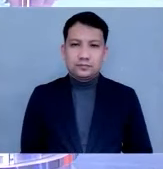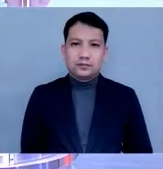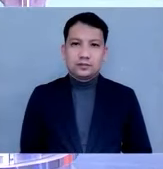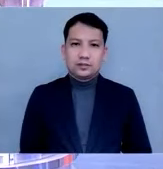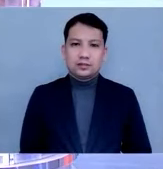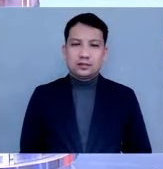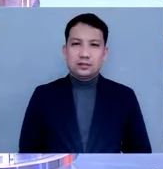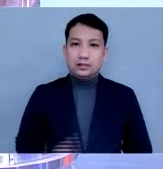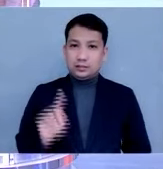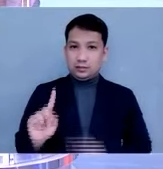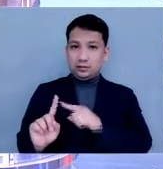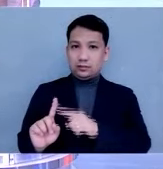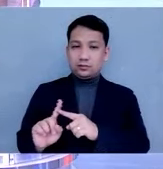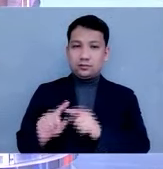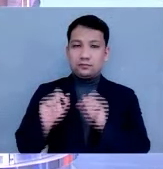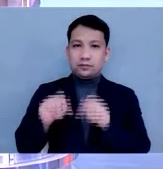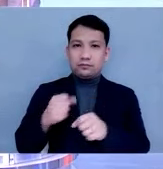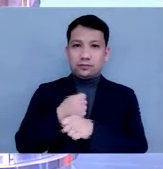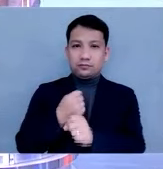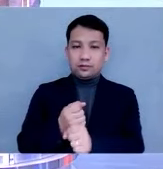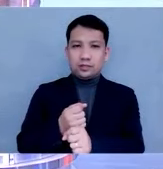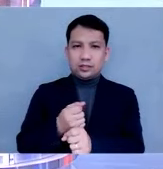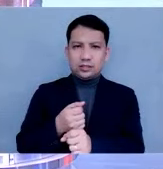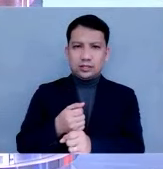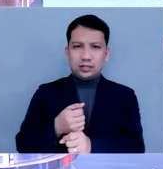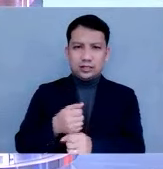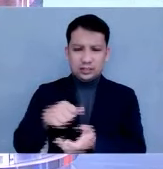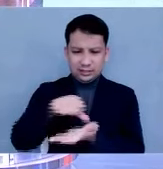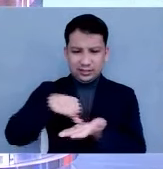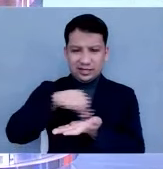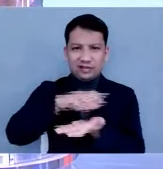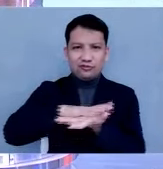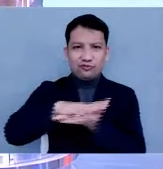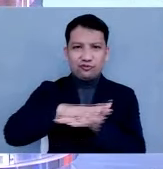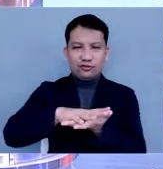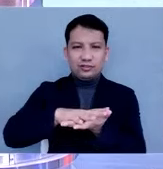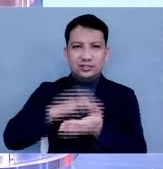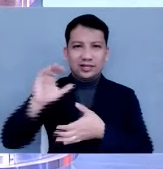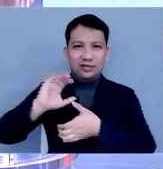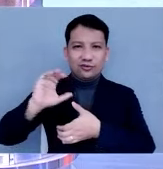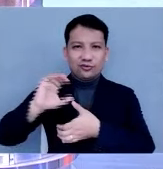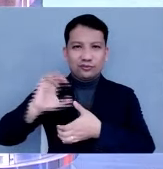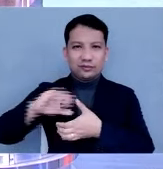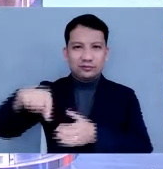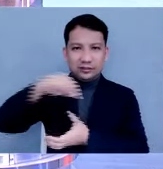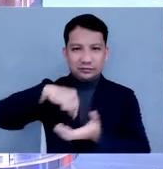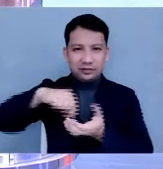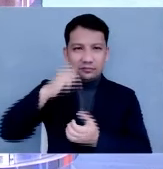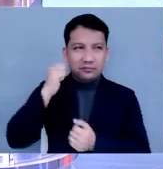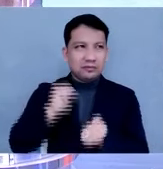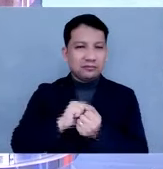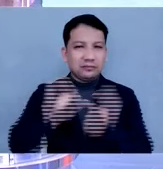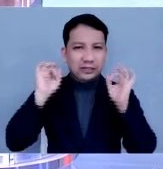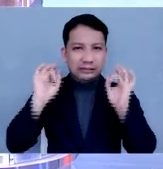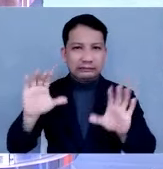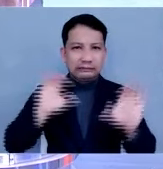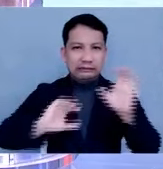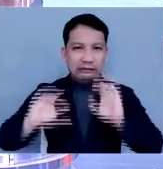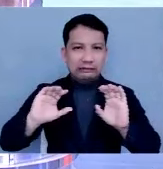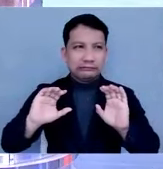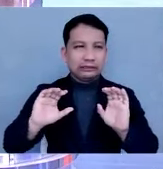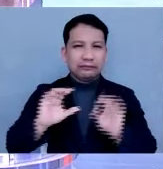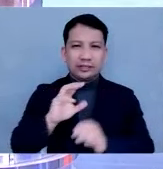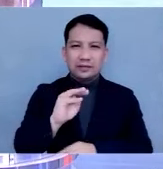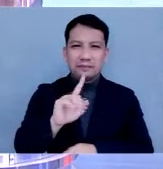Listado ang isang pagawaan ng Peking Alcohol sa Caloocan City. Ang kanilang alcohol hinahaluan daw ng mapanganib na methanol.